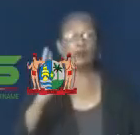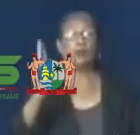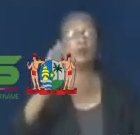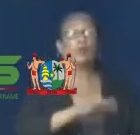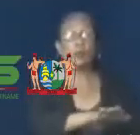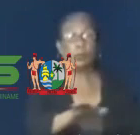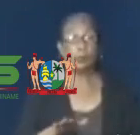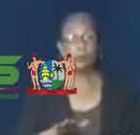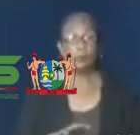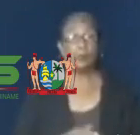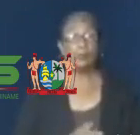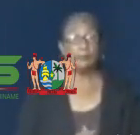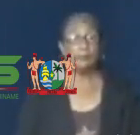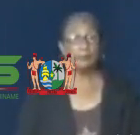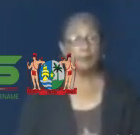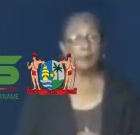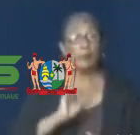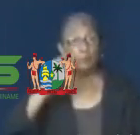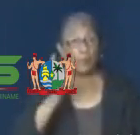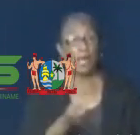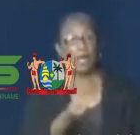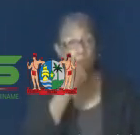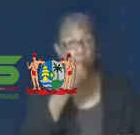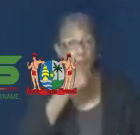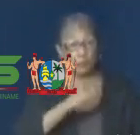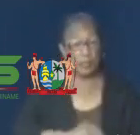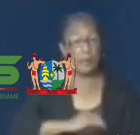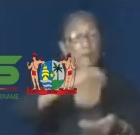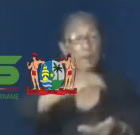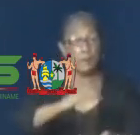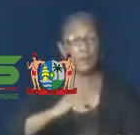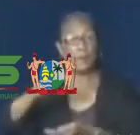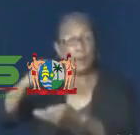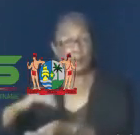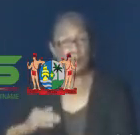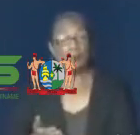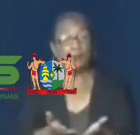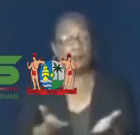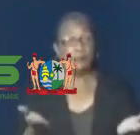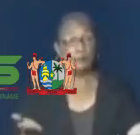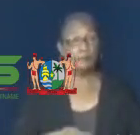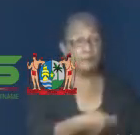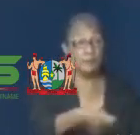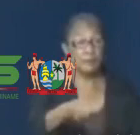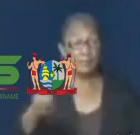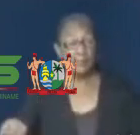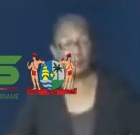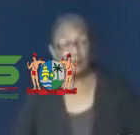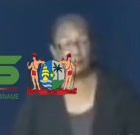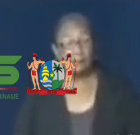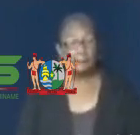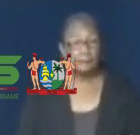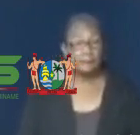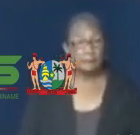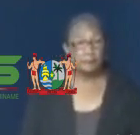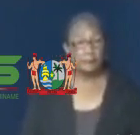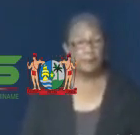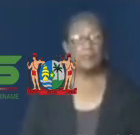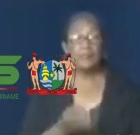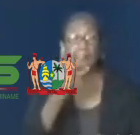wat betreft voedselpakket, kan ik hier zien dat